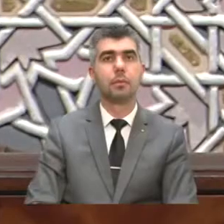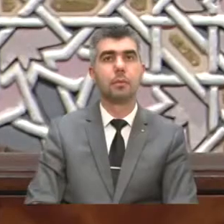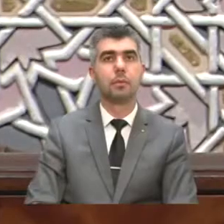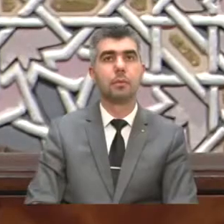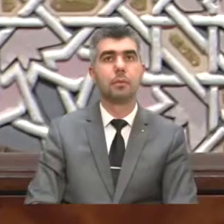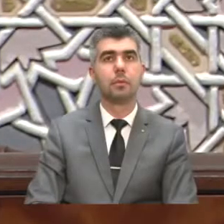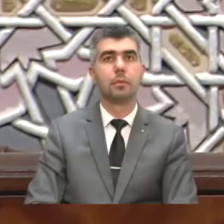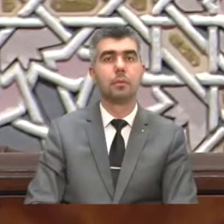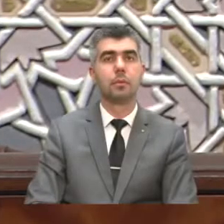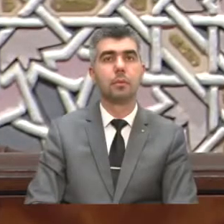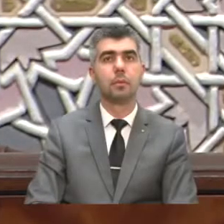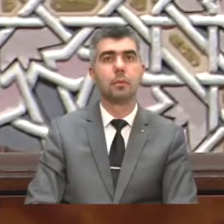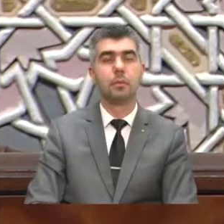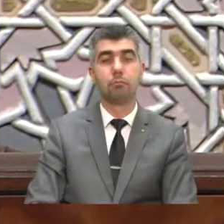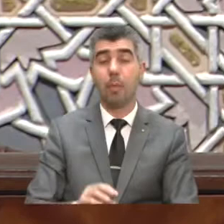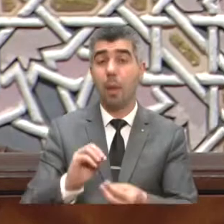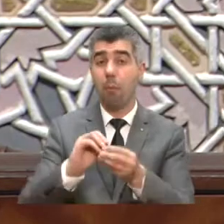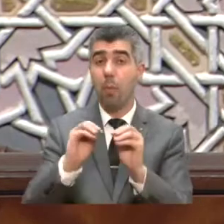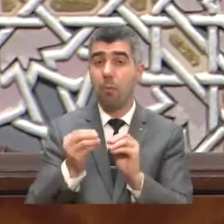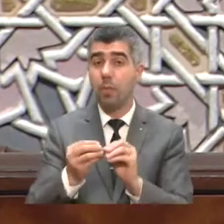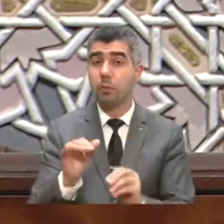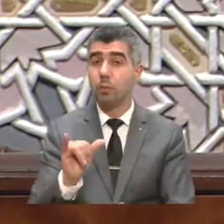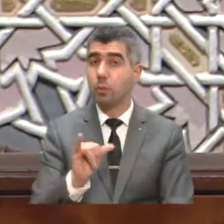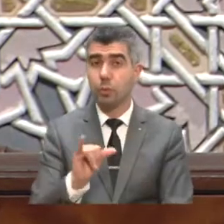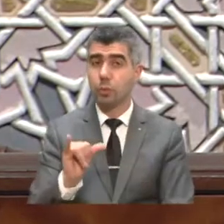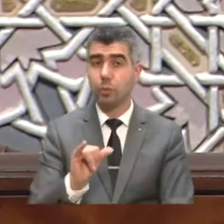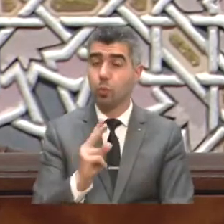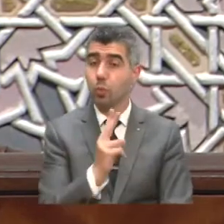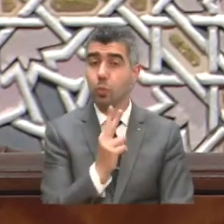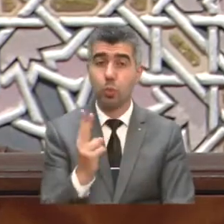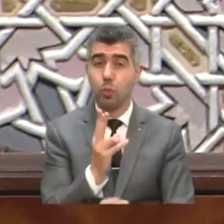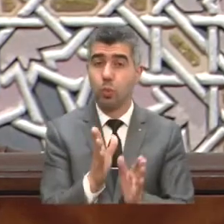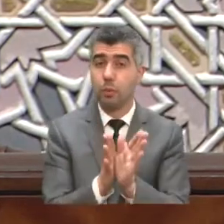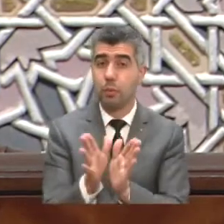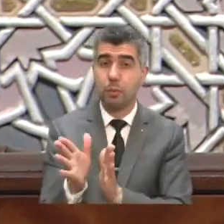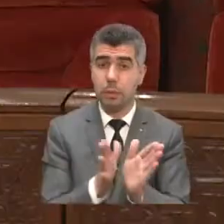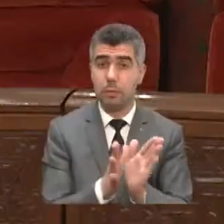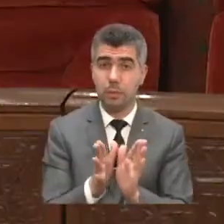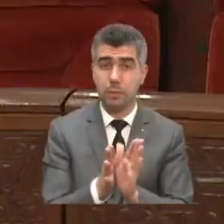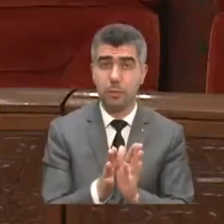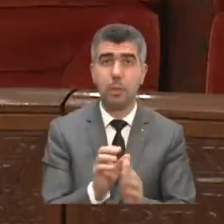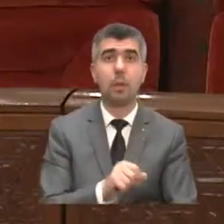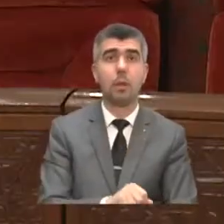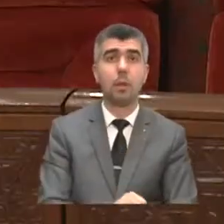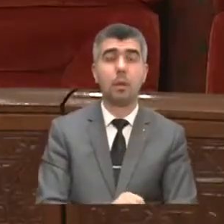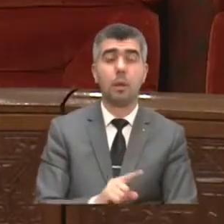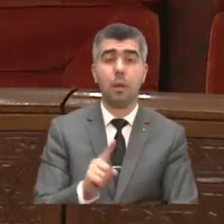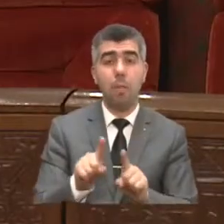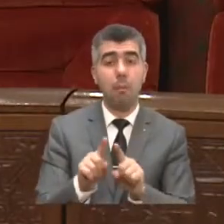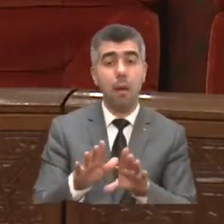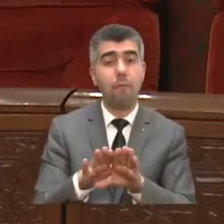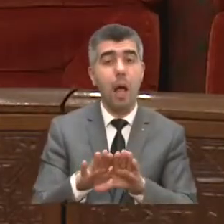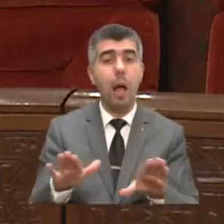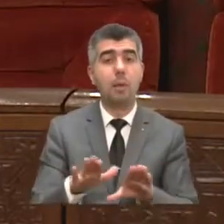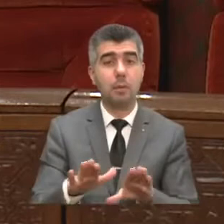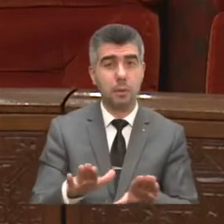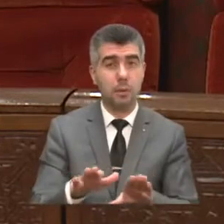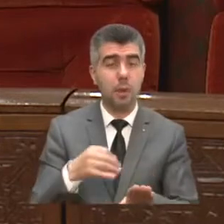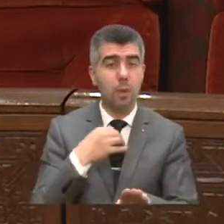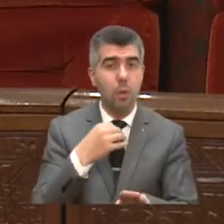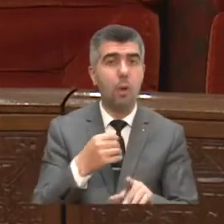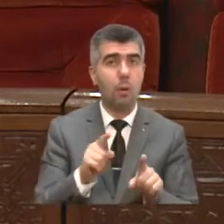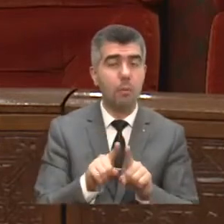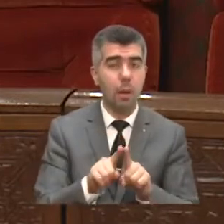وهنا المشكل من نوعين. النوع الاول ديال المشاكل هي اللي كتعلق بالوعاء العقاري، وانتم عارفين هادشي راه تكلمنا